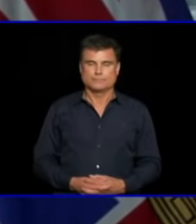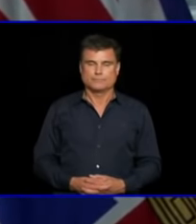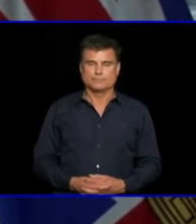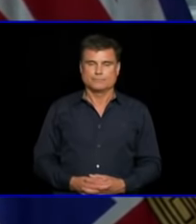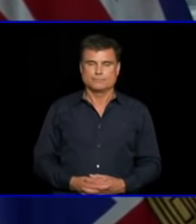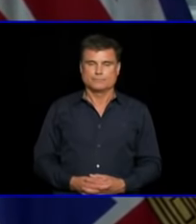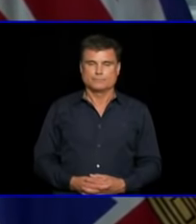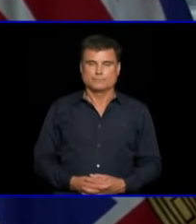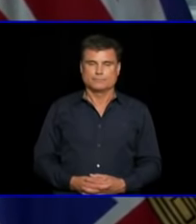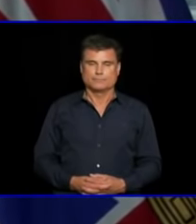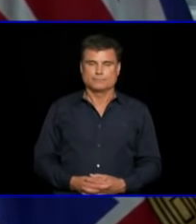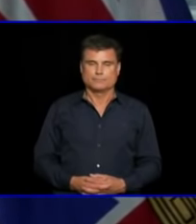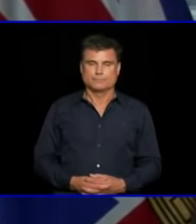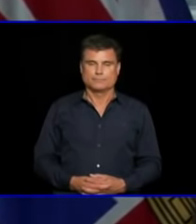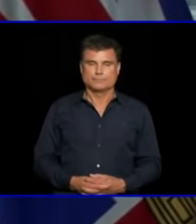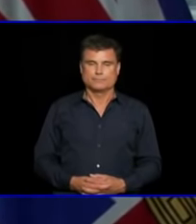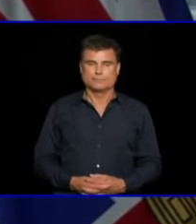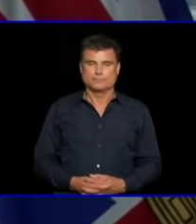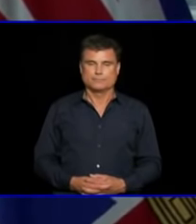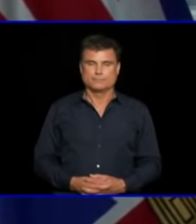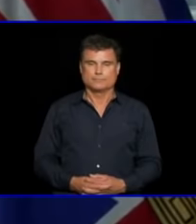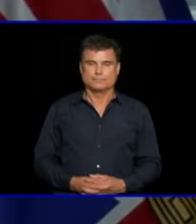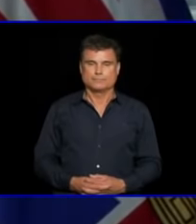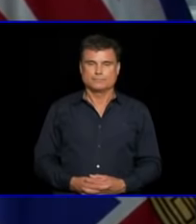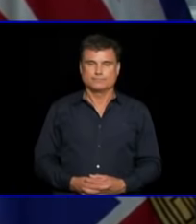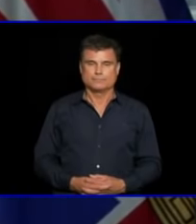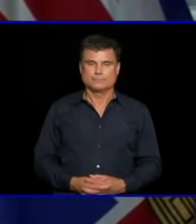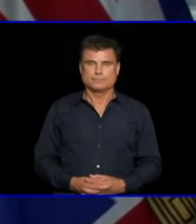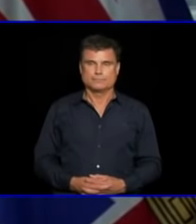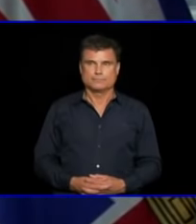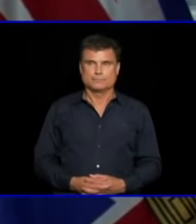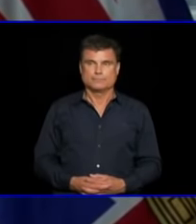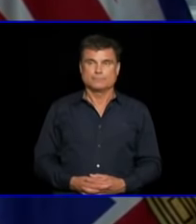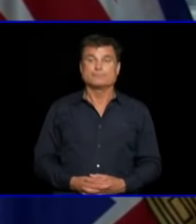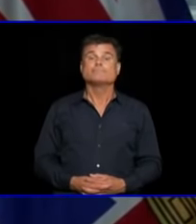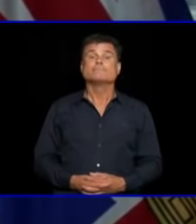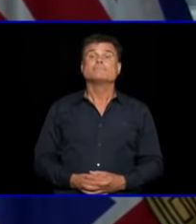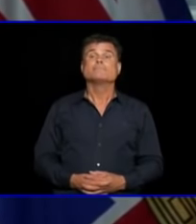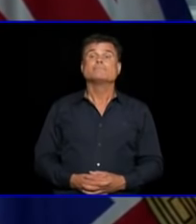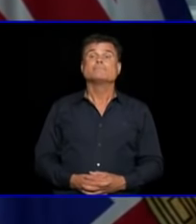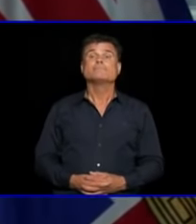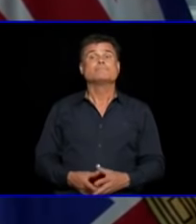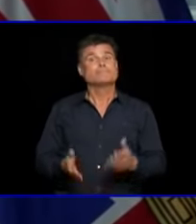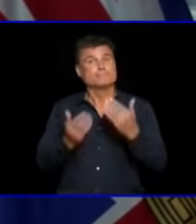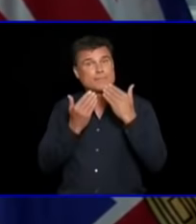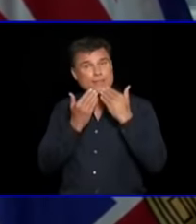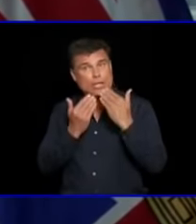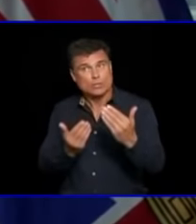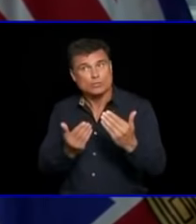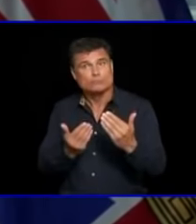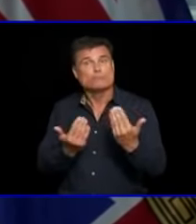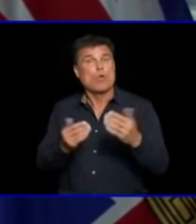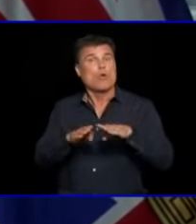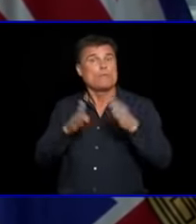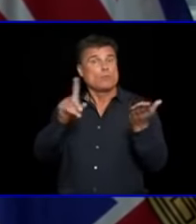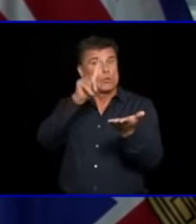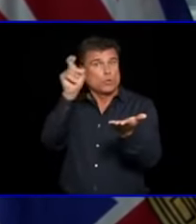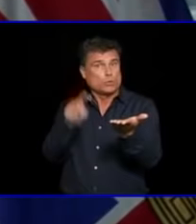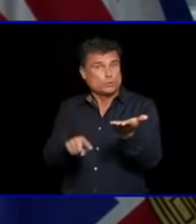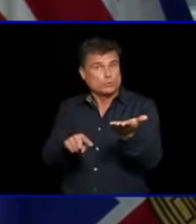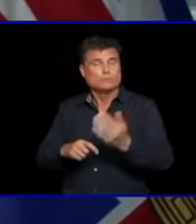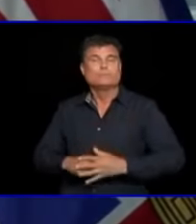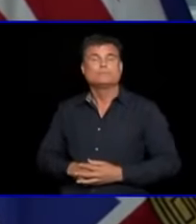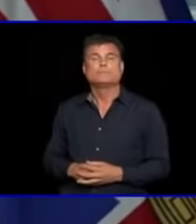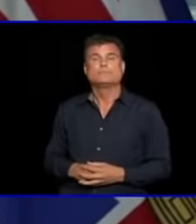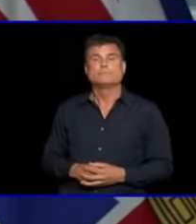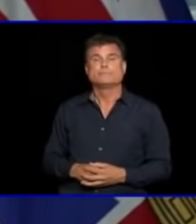personnes dont le test de dépistage de COVID-19 était positif sont maintenant rétablies. Thank you very much. Merci beaucoup. We're happy to take your